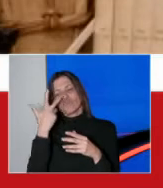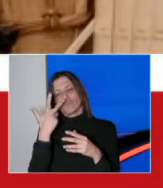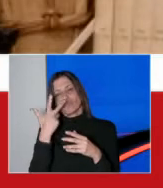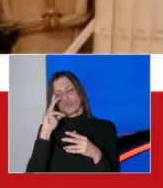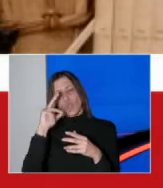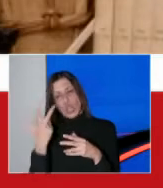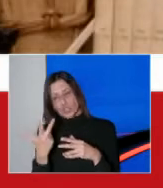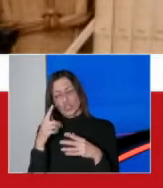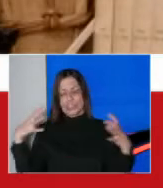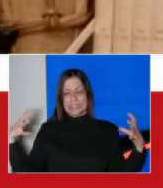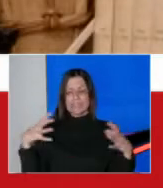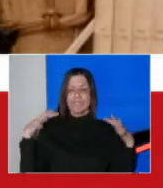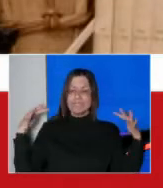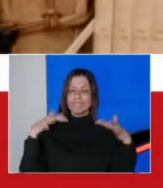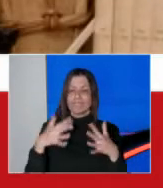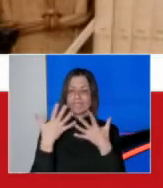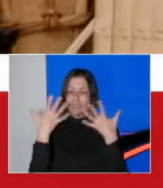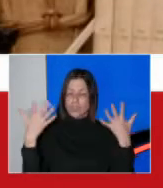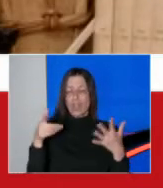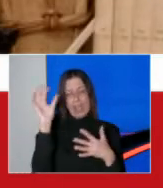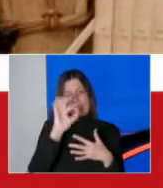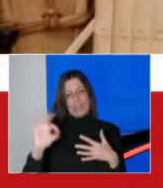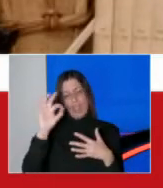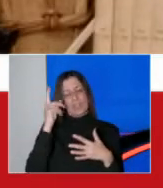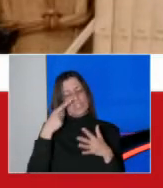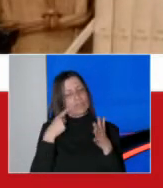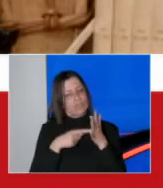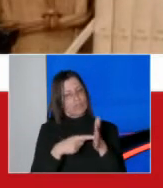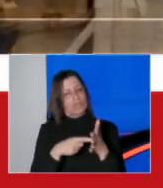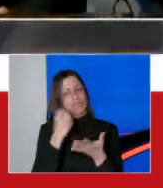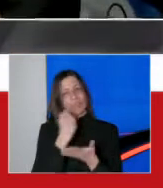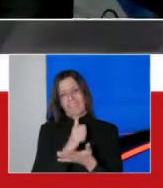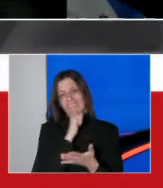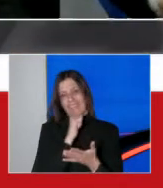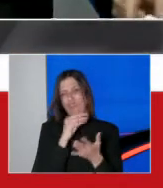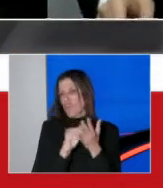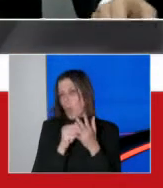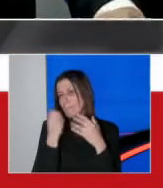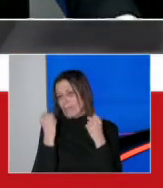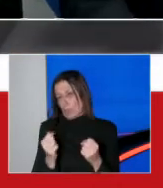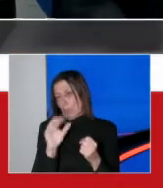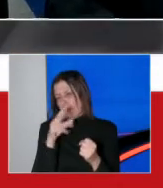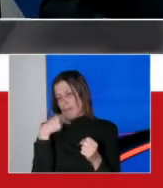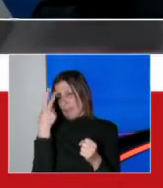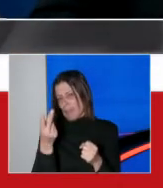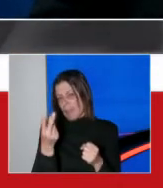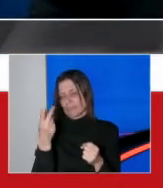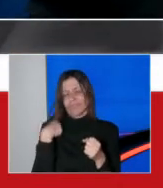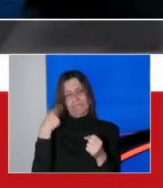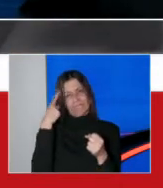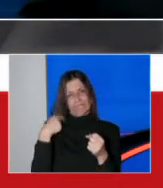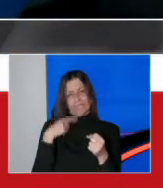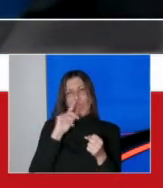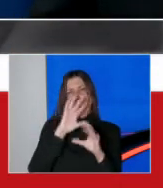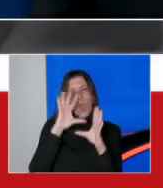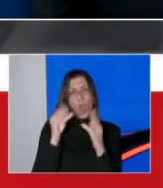שכוללים התכנסות גדולה, שם עדיין אנחנו צריך להציג את התו הירוק, עדיין לא בטוח בדיוק איך זה הולך, למיטב הבנתי לא כל